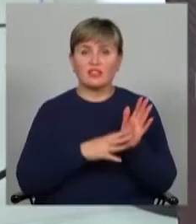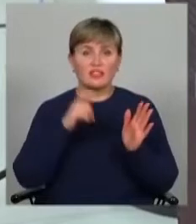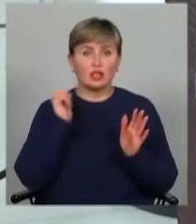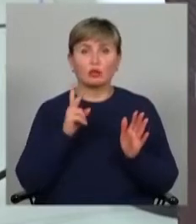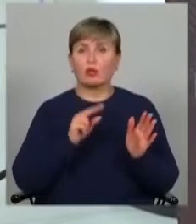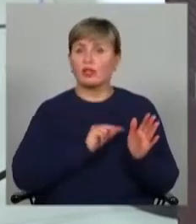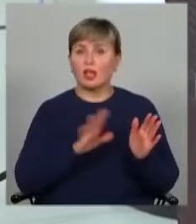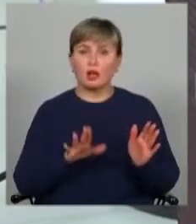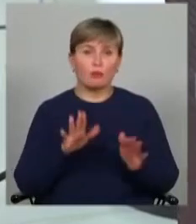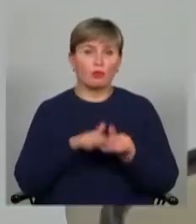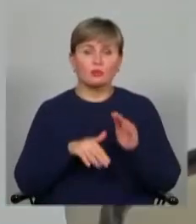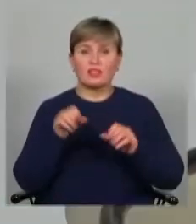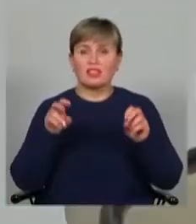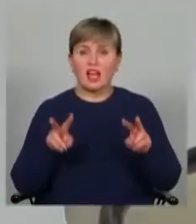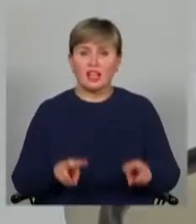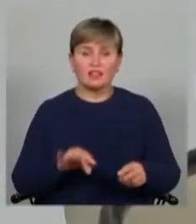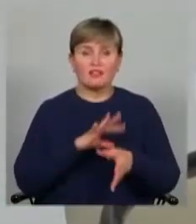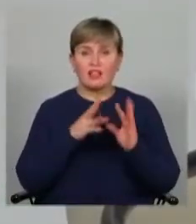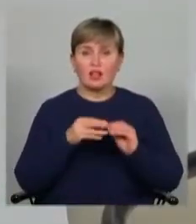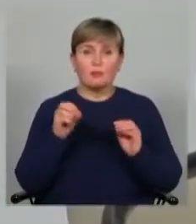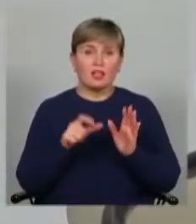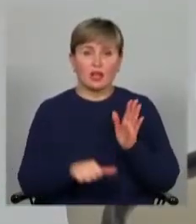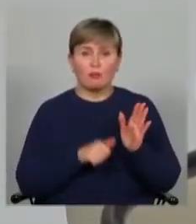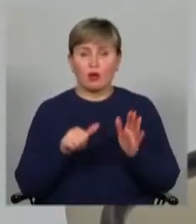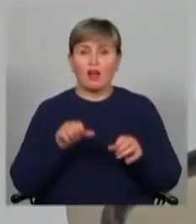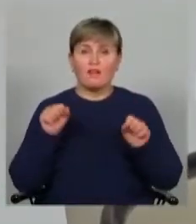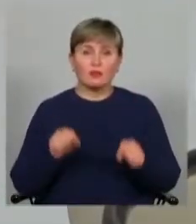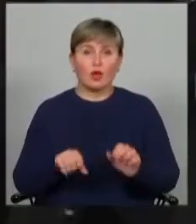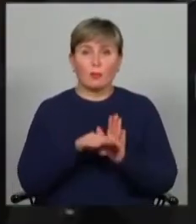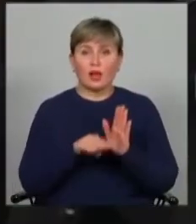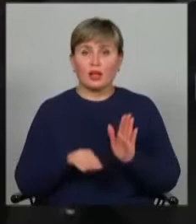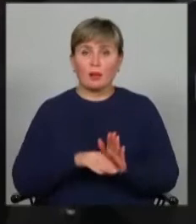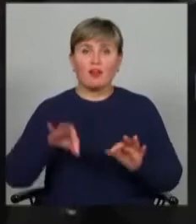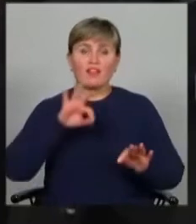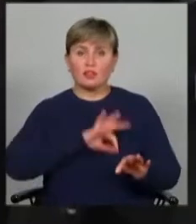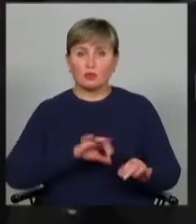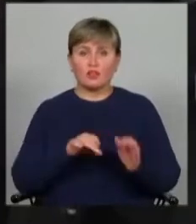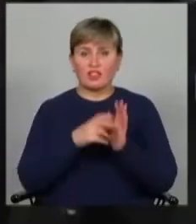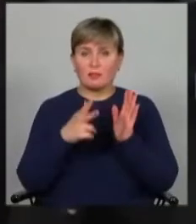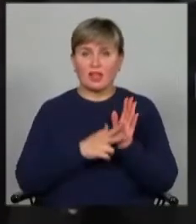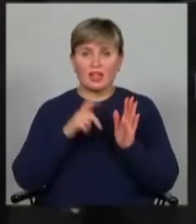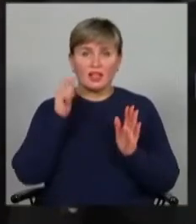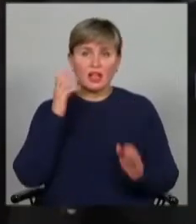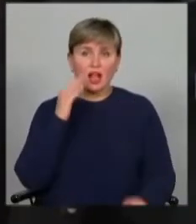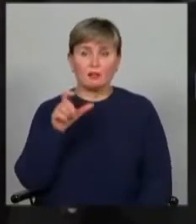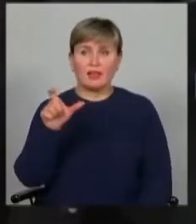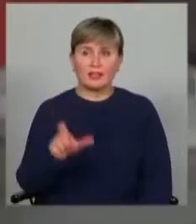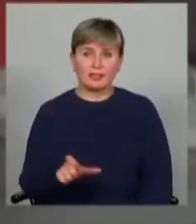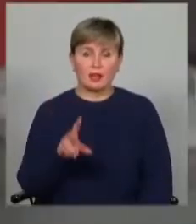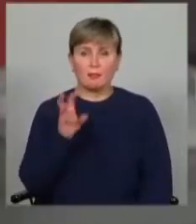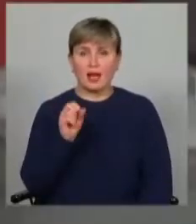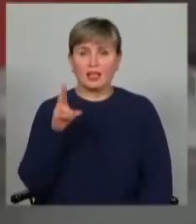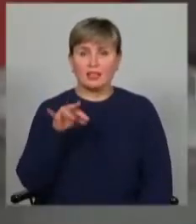не работал по специальности или в целом для безработных. Возможностями программы воспользовалась и 18-летняя алматинка Мадина